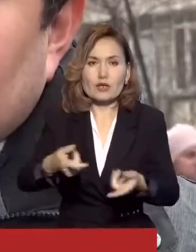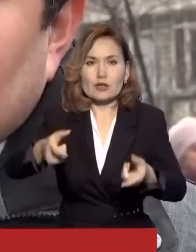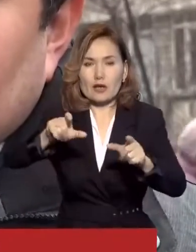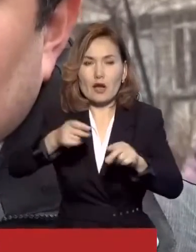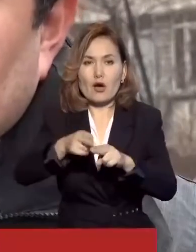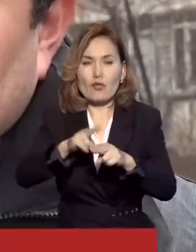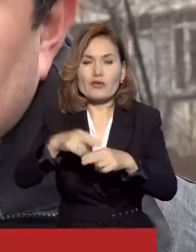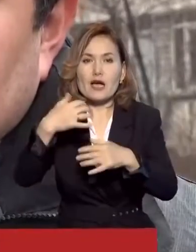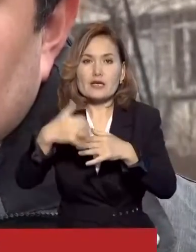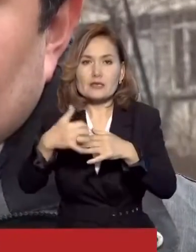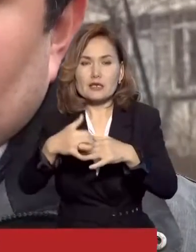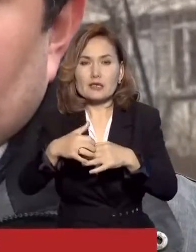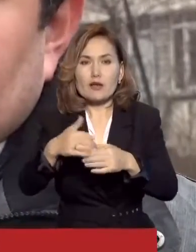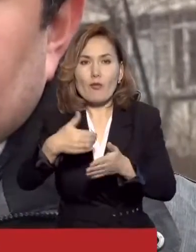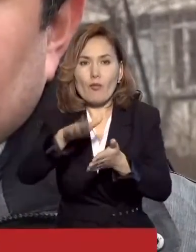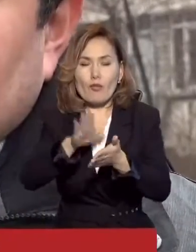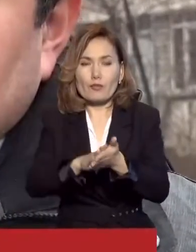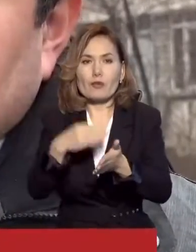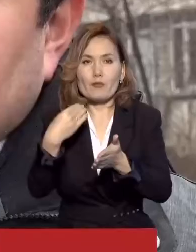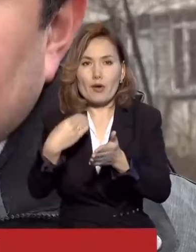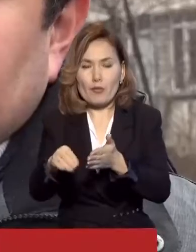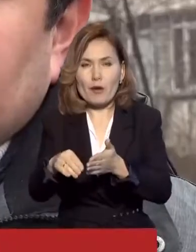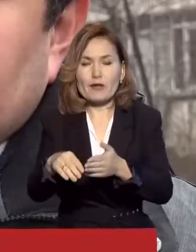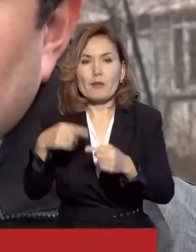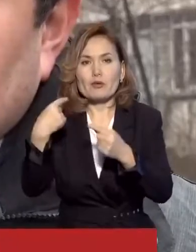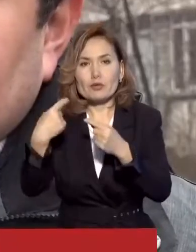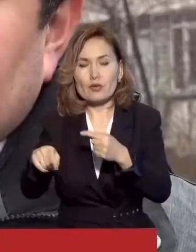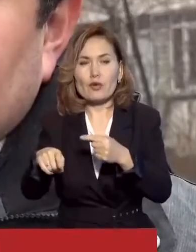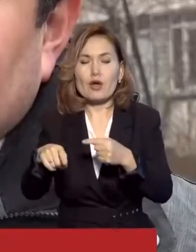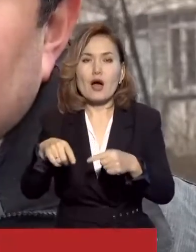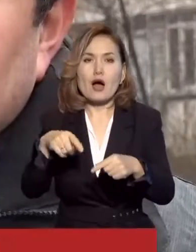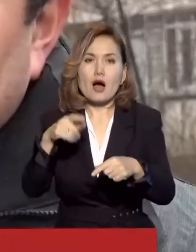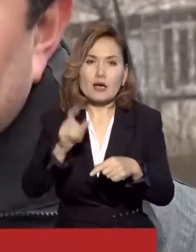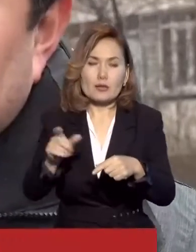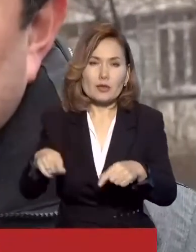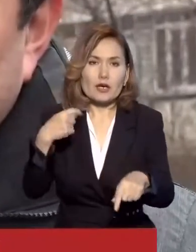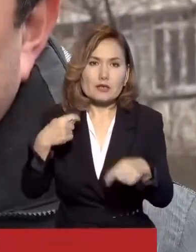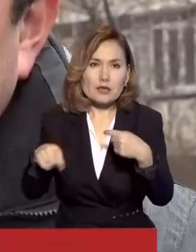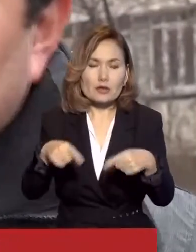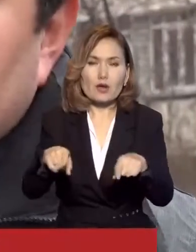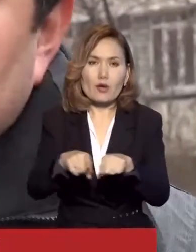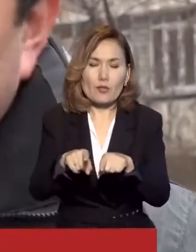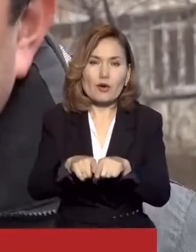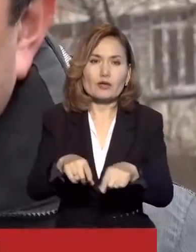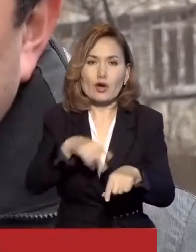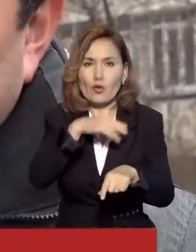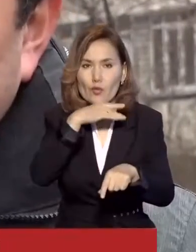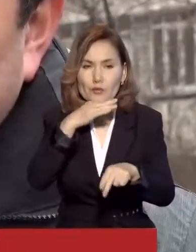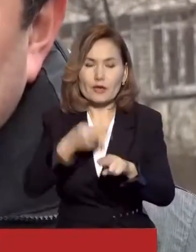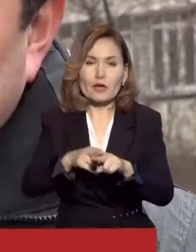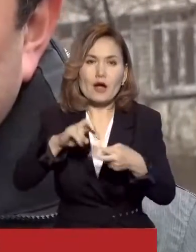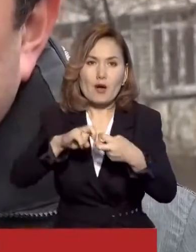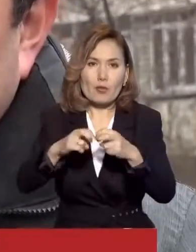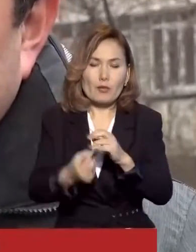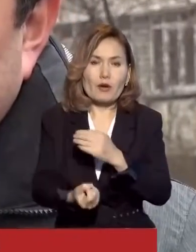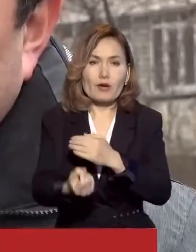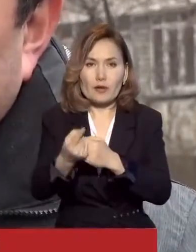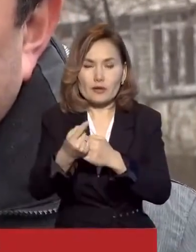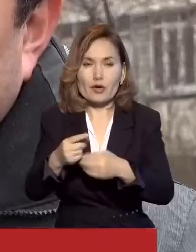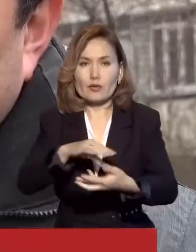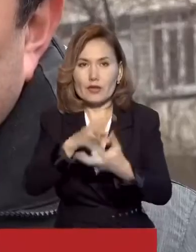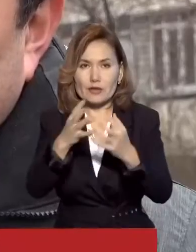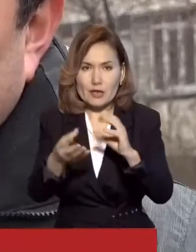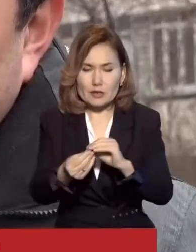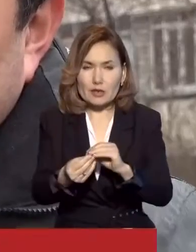арада алып сатушылар көп болады. Ол тауарды сатып алып, кейін жеткізетін жерге дейін кешіктіреді, әдейі қолдан тапшылық туғызады, нәтижесінде